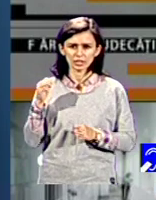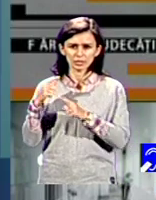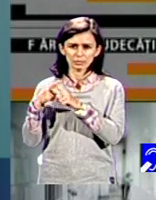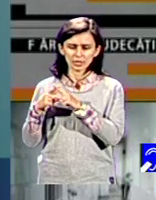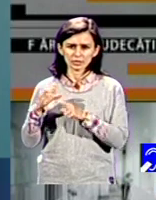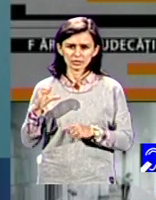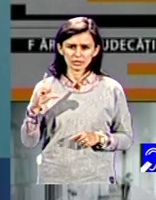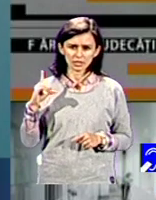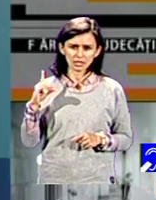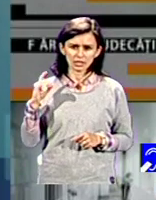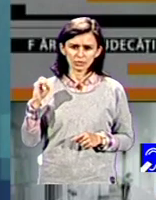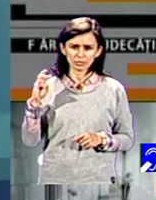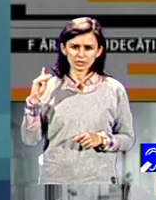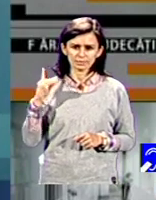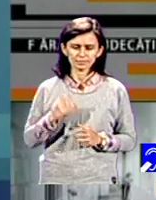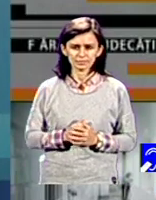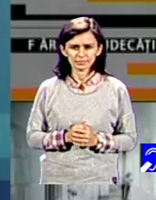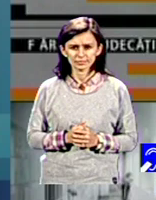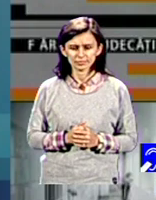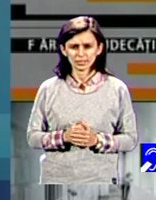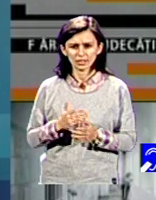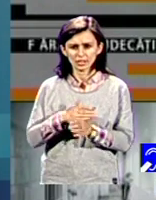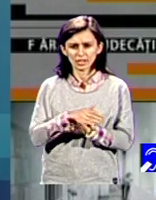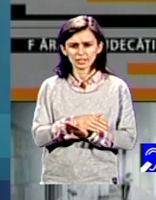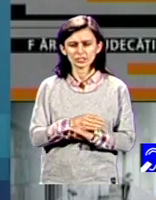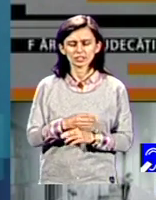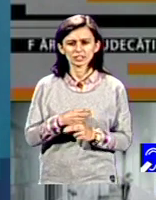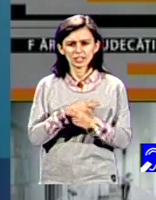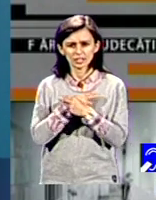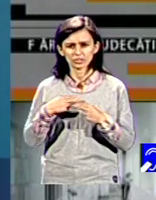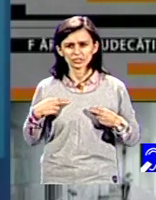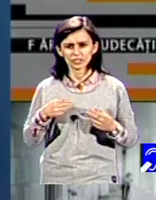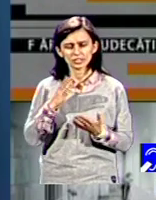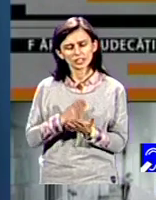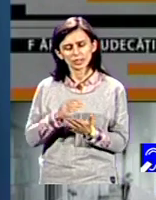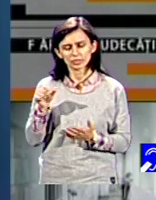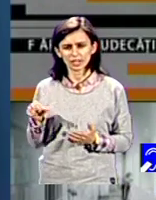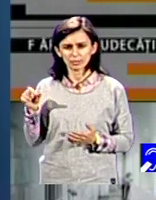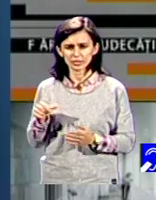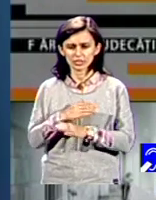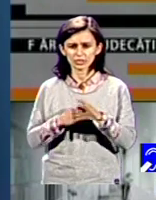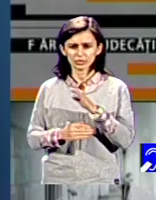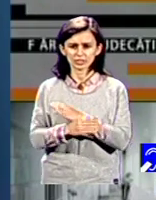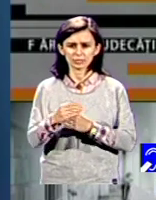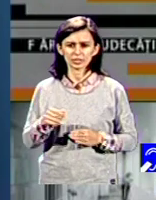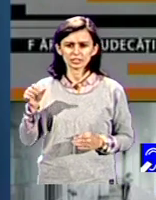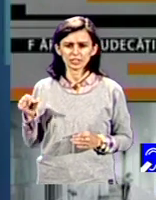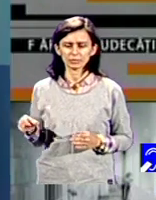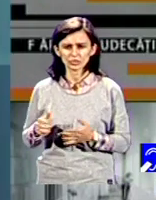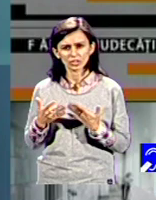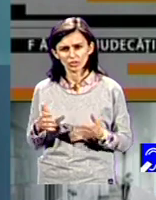regăsește pe platforma mixcloud acest la justiție drepturi ale persoanelor cu dizabilități ale persoanelor vulnerabile